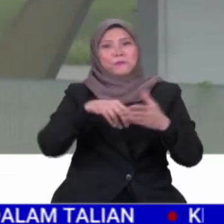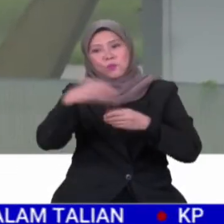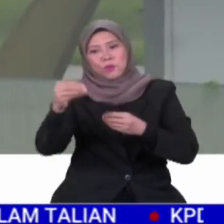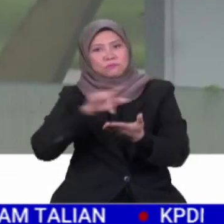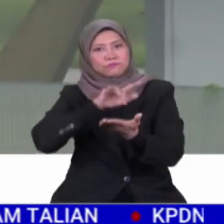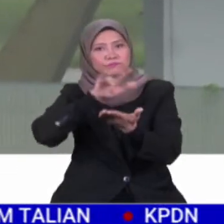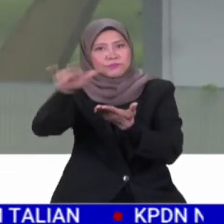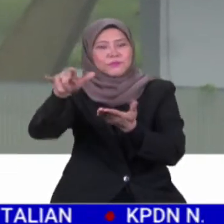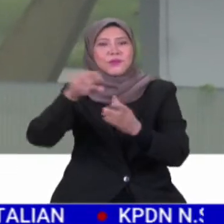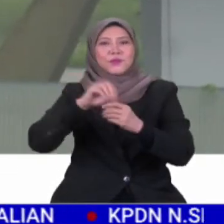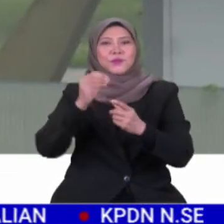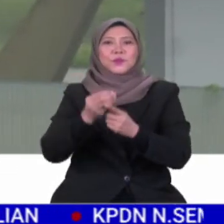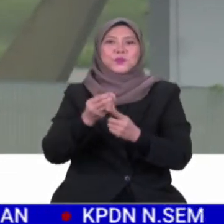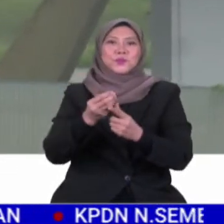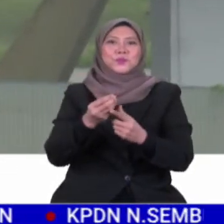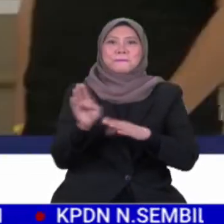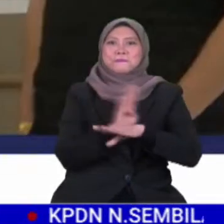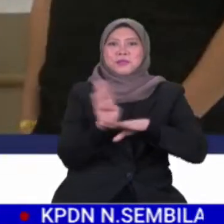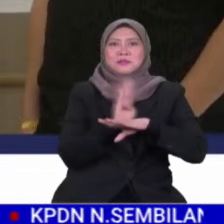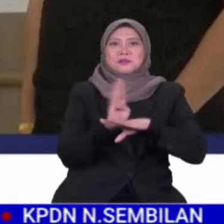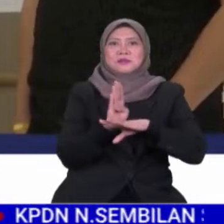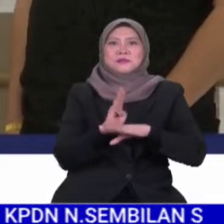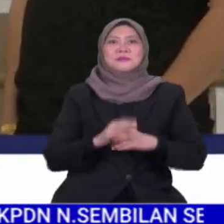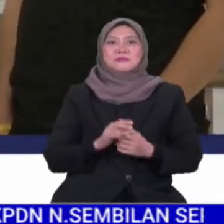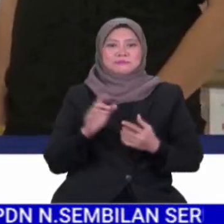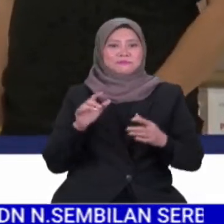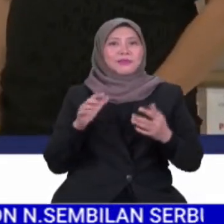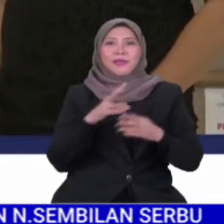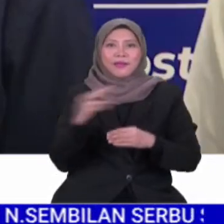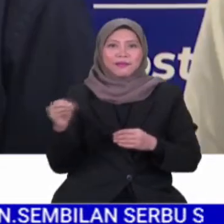terbang bandaraya atau sekunder.